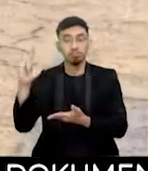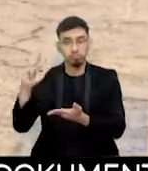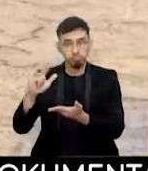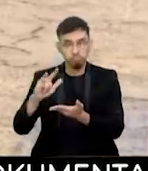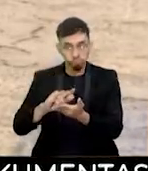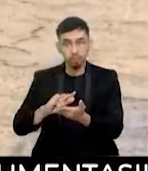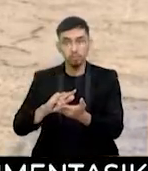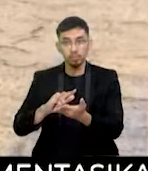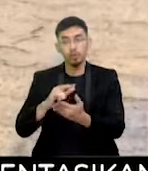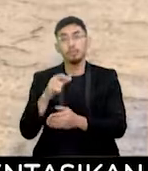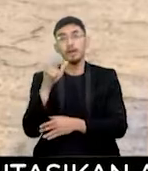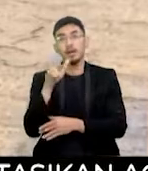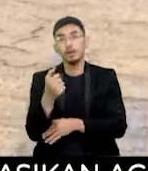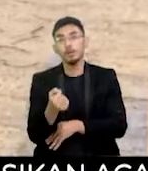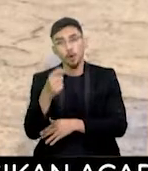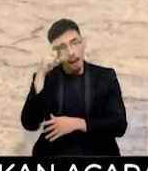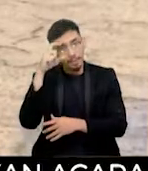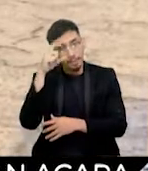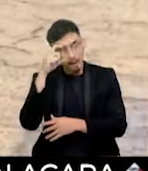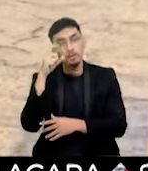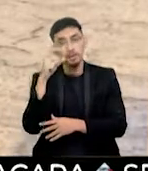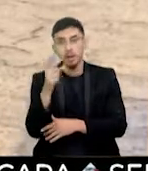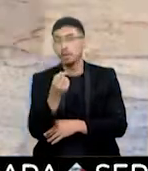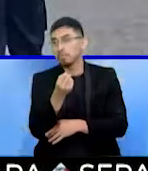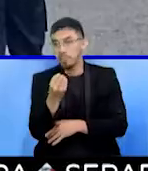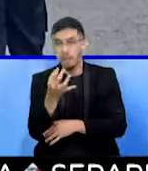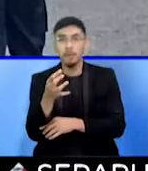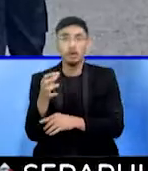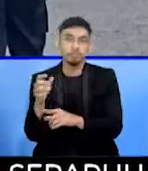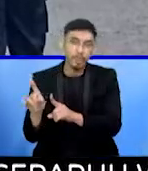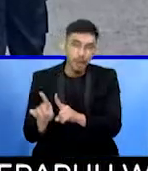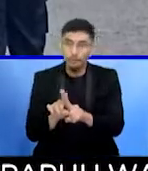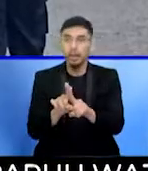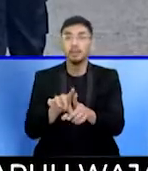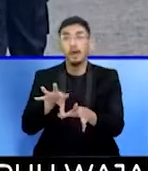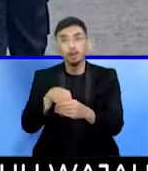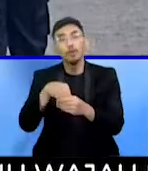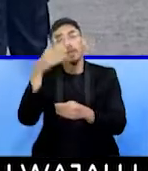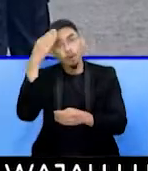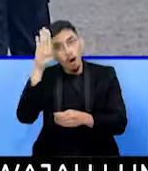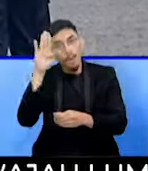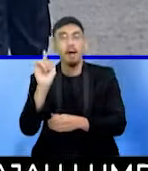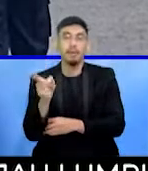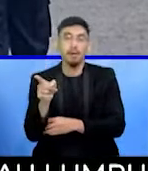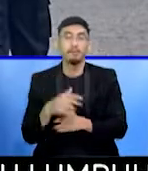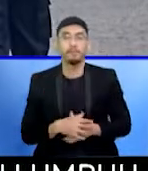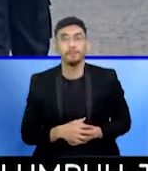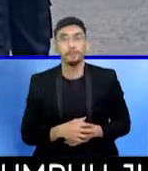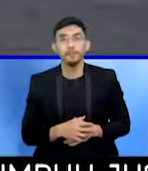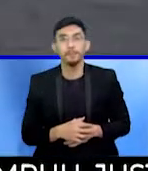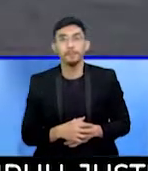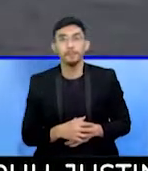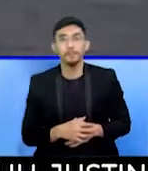Soekarno-Hatta pada sore hari ini bersama dengan Ridwan Kamil, rombongan Ridwan Kamil, yang mana ini akan mengurusi pemulangan